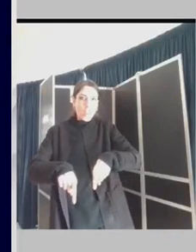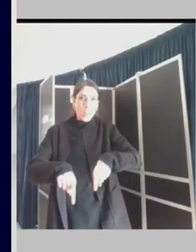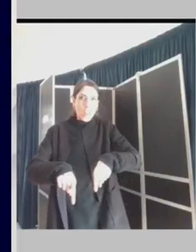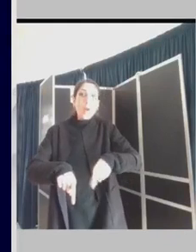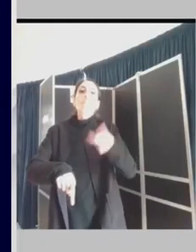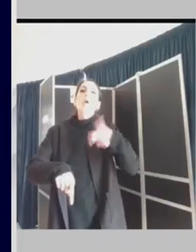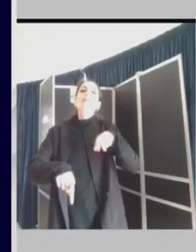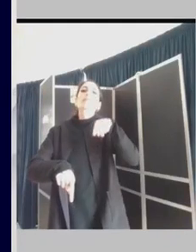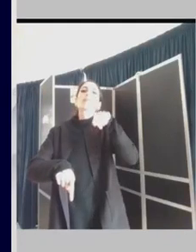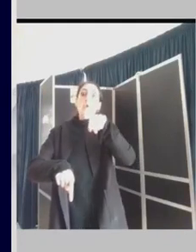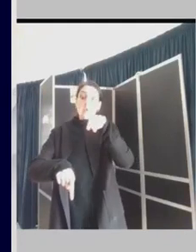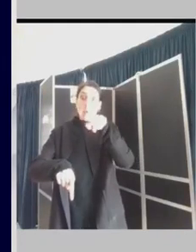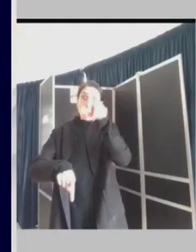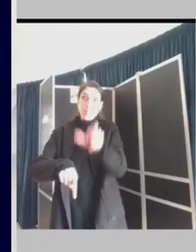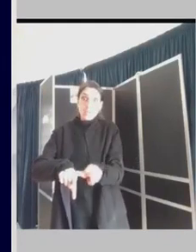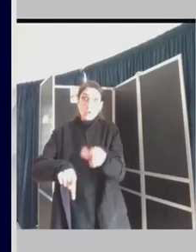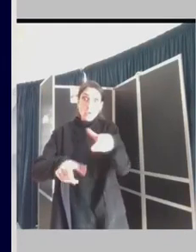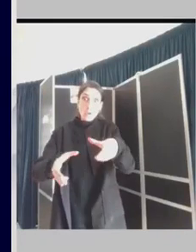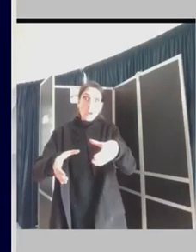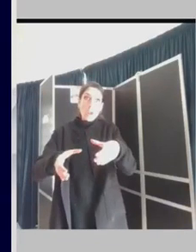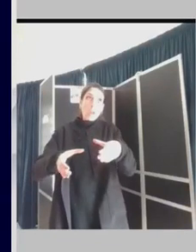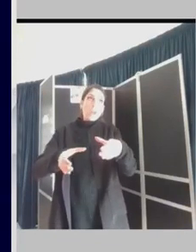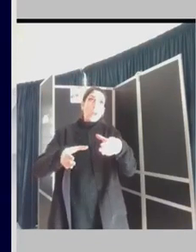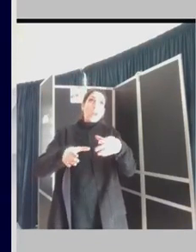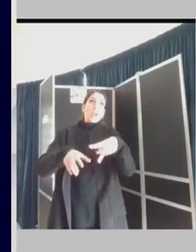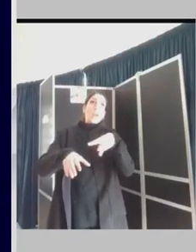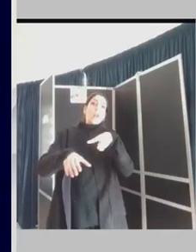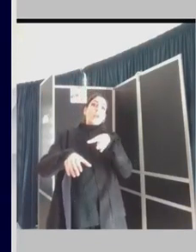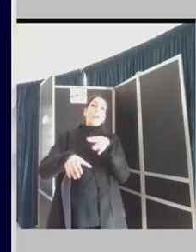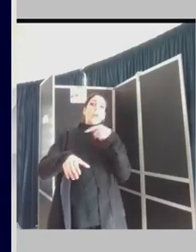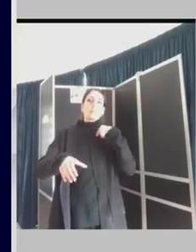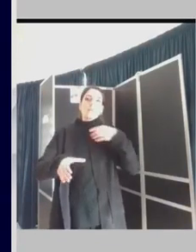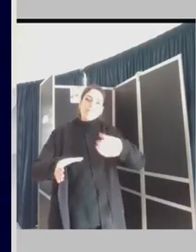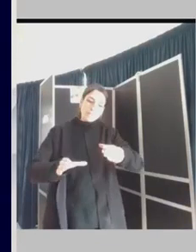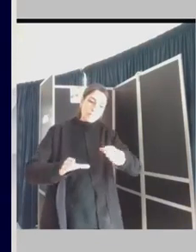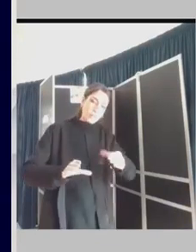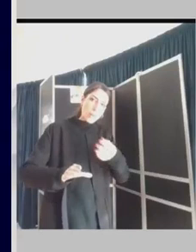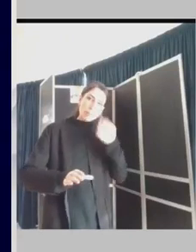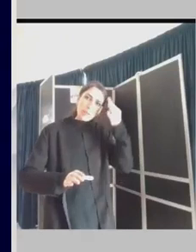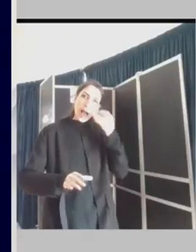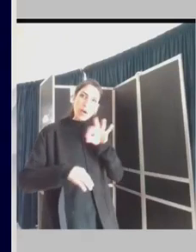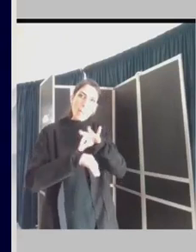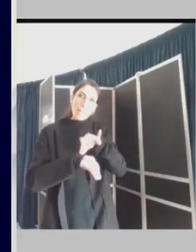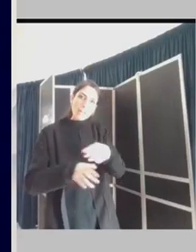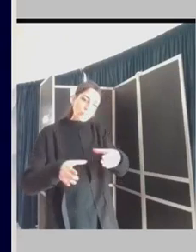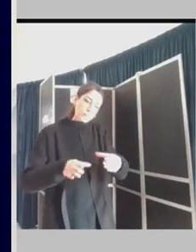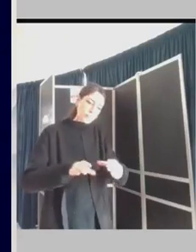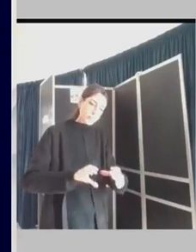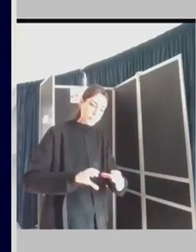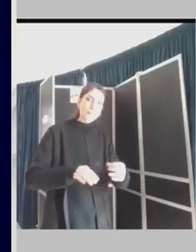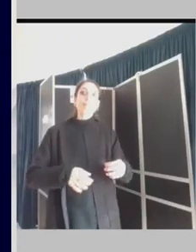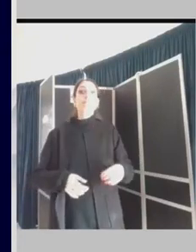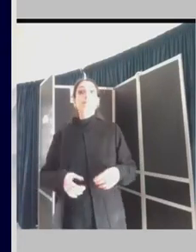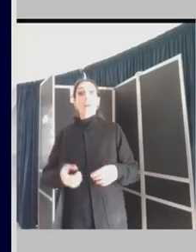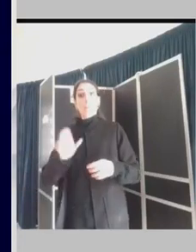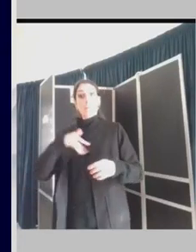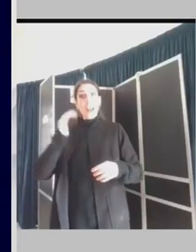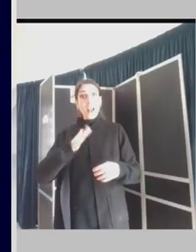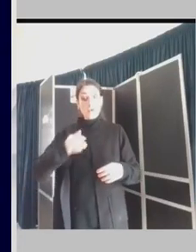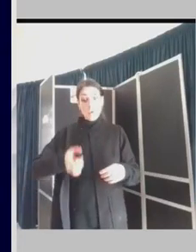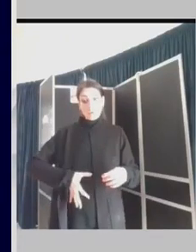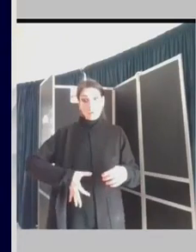per mantenere la posizione eretta, diciamo, con questa mano si fa una C tra